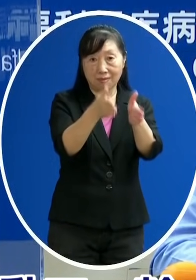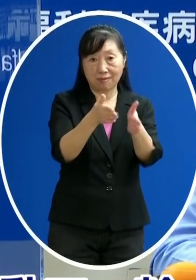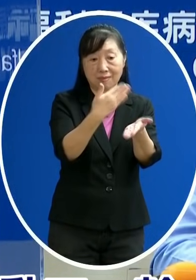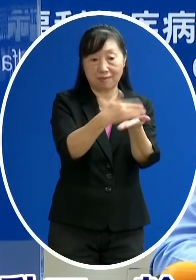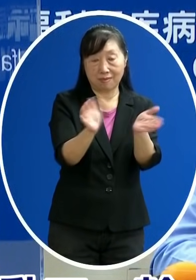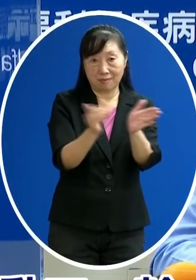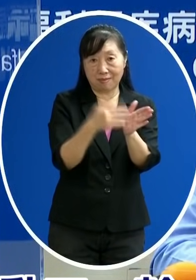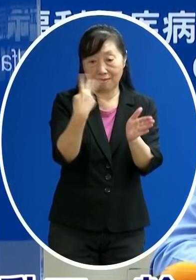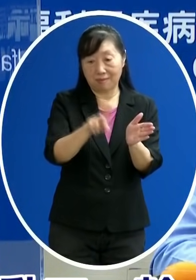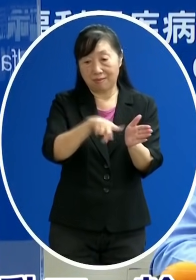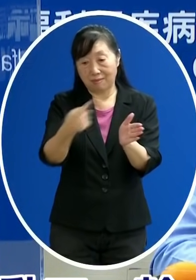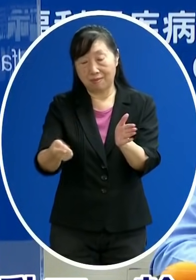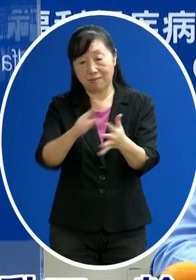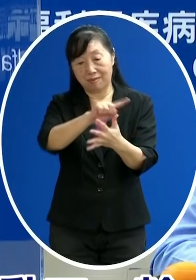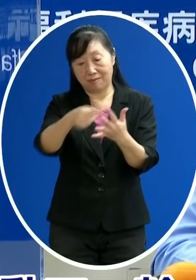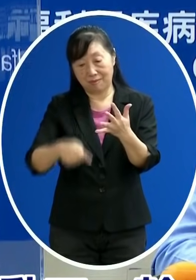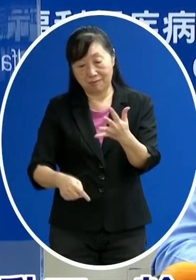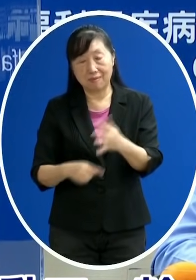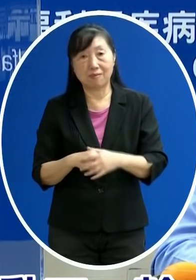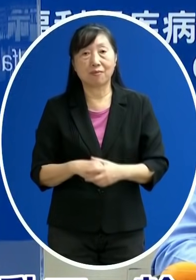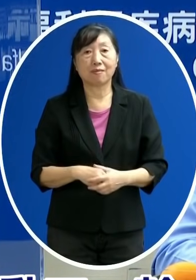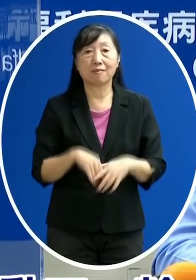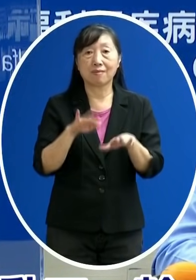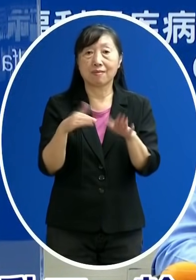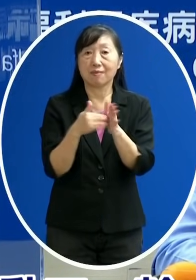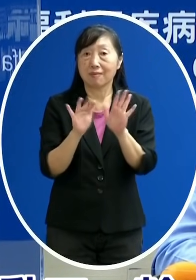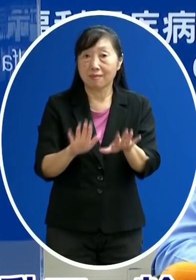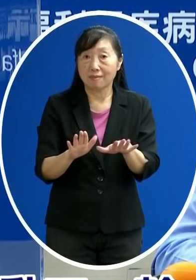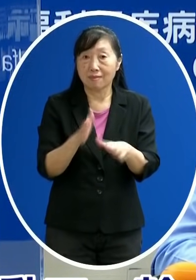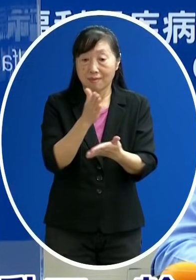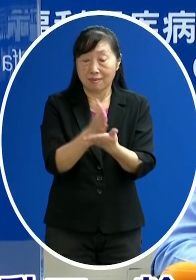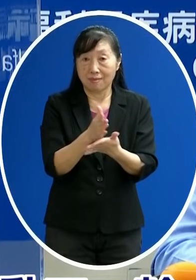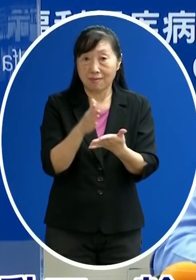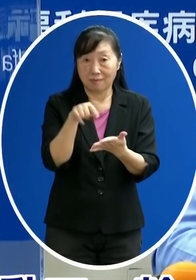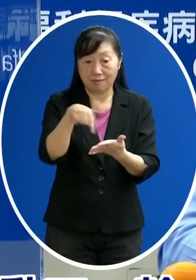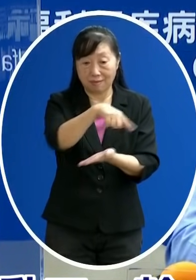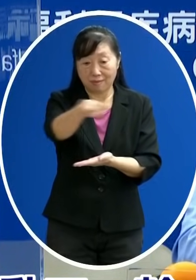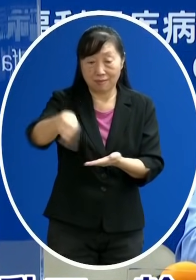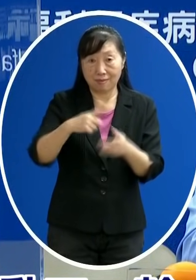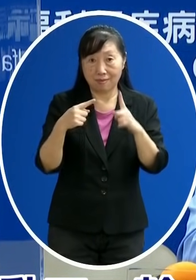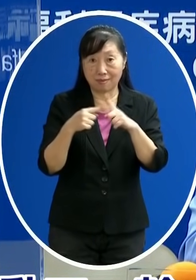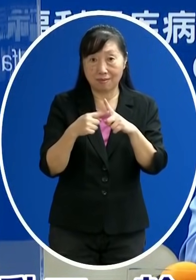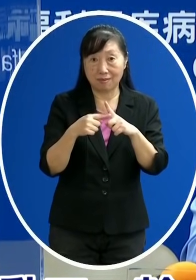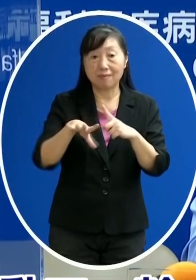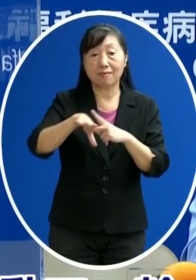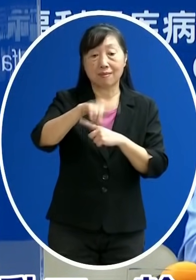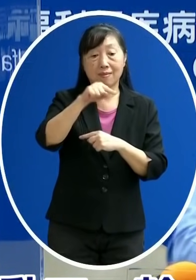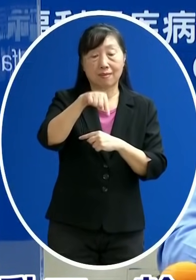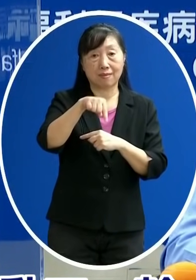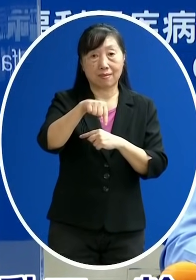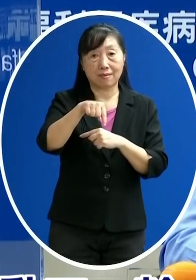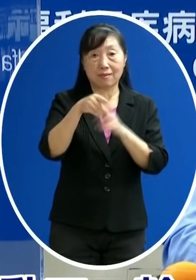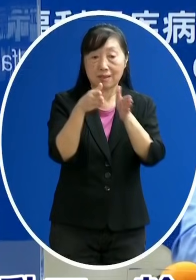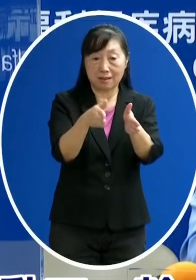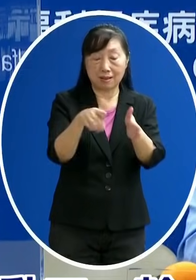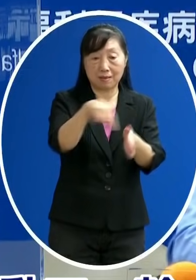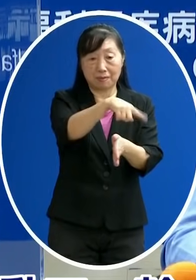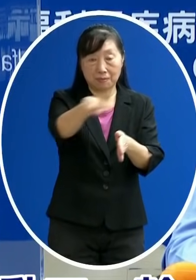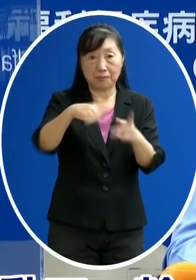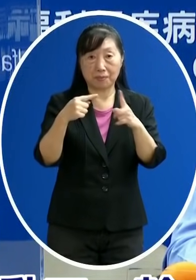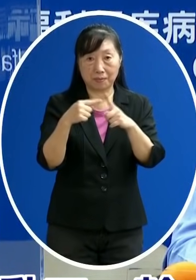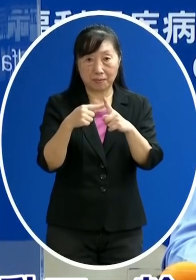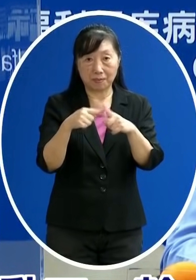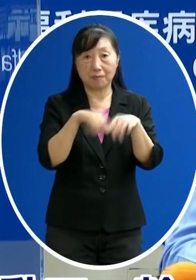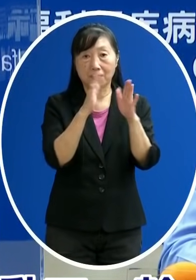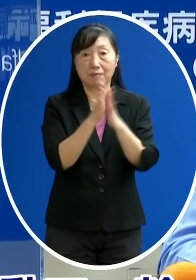种。那换句话说，就是我们到现在截止的这一批，哈，我们会先把这一批，啊，先处理，哈，让